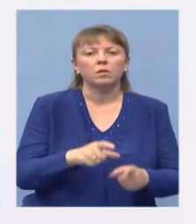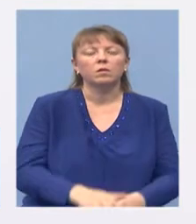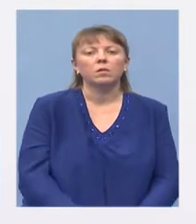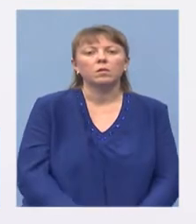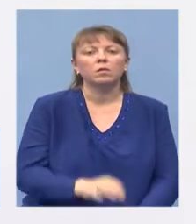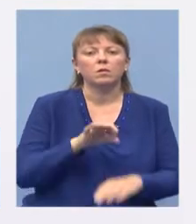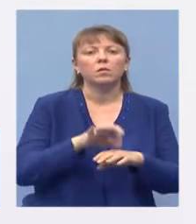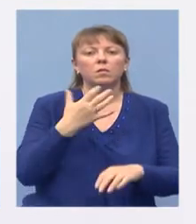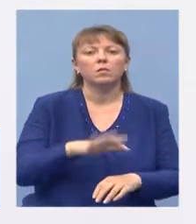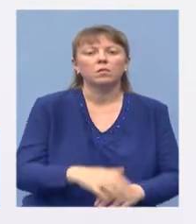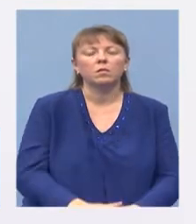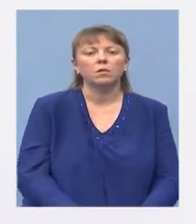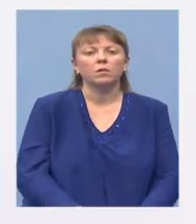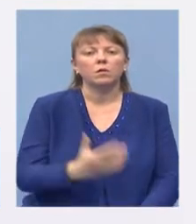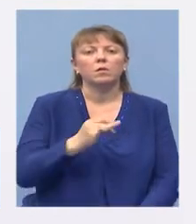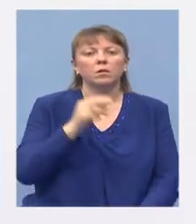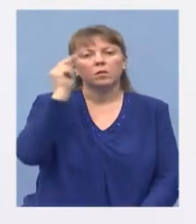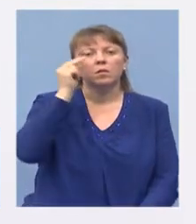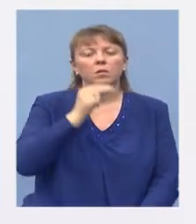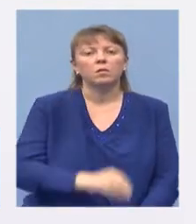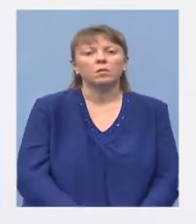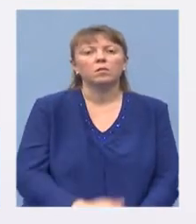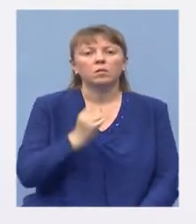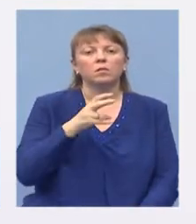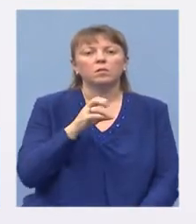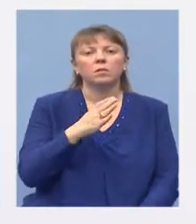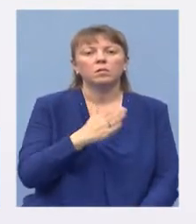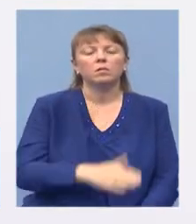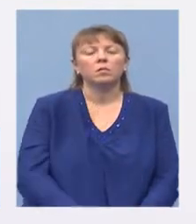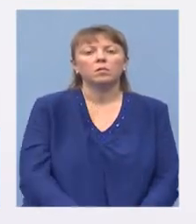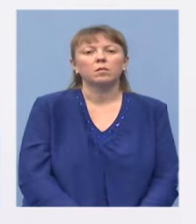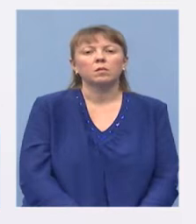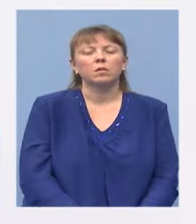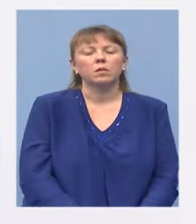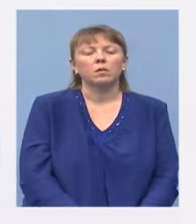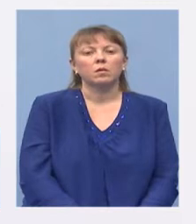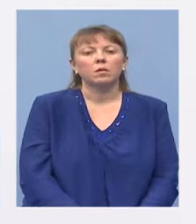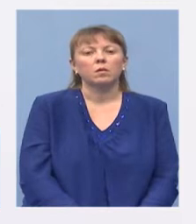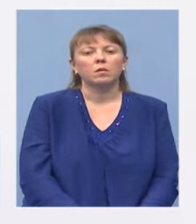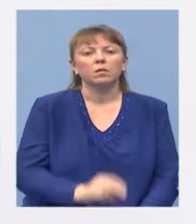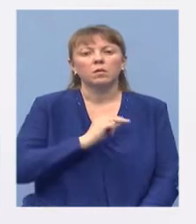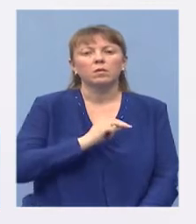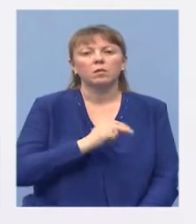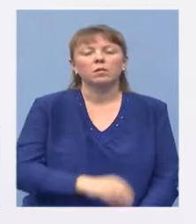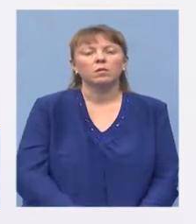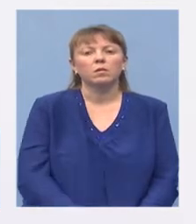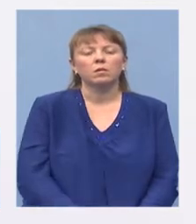там проводим занятия по порталу egov.kz, также работаем